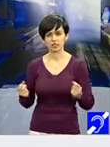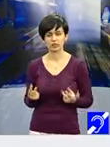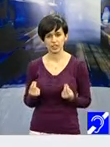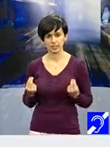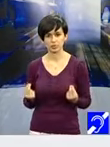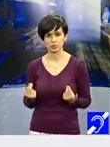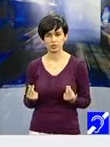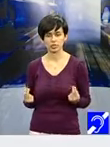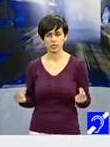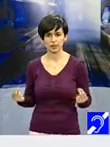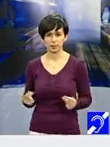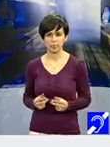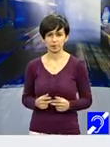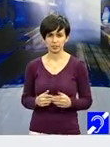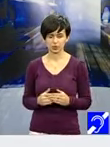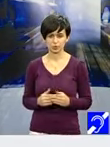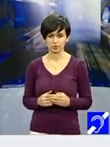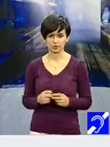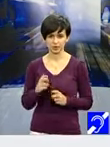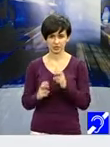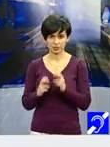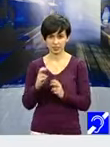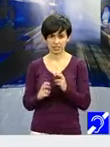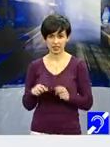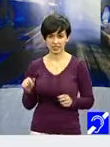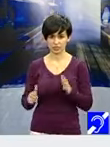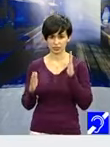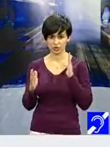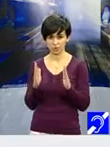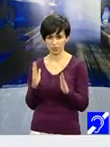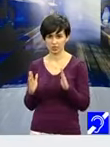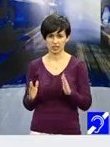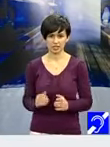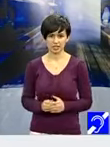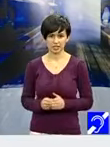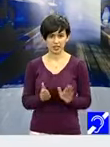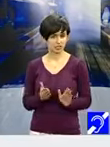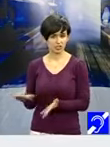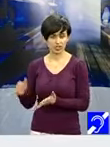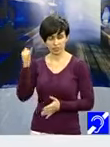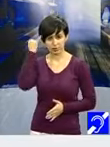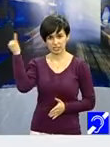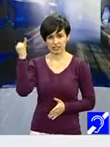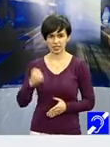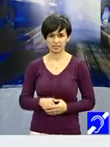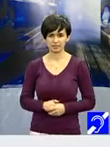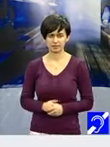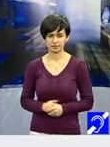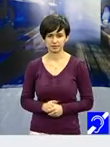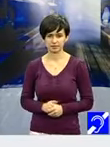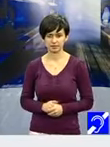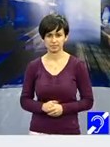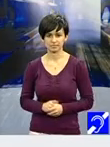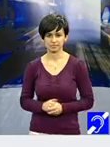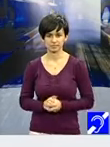construcția acestui robot. Ideea de la cine a pornit? Eram foarte curioasă. Care idee? A